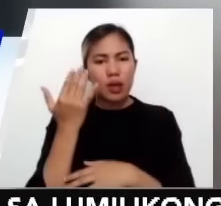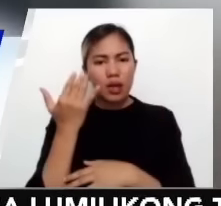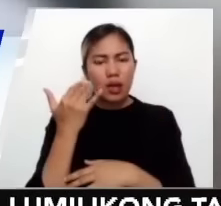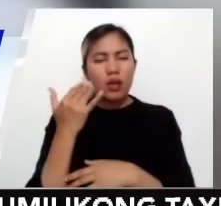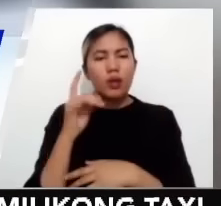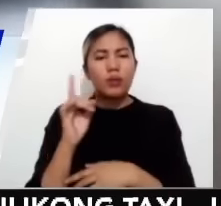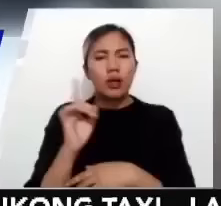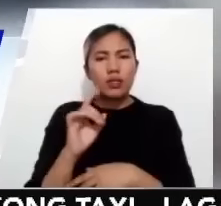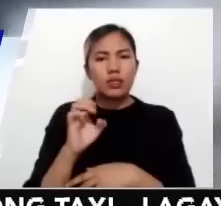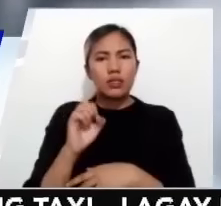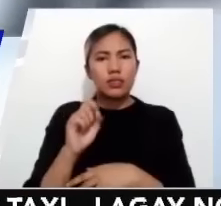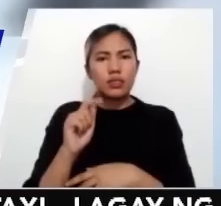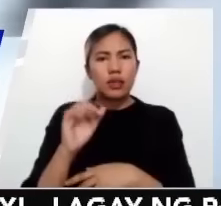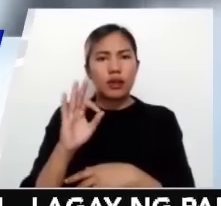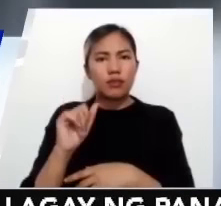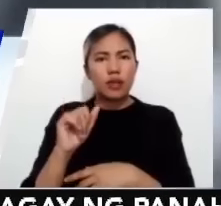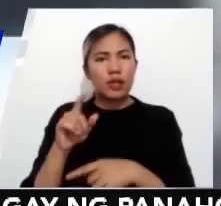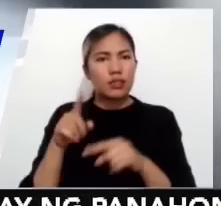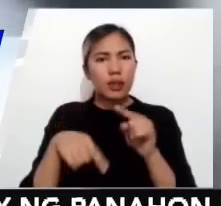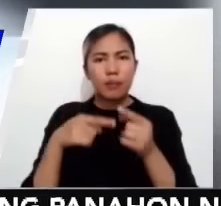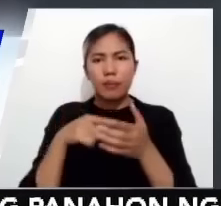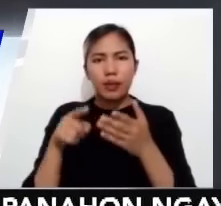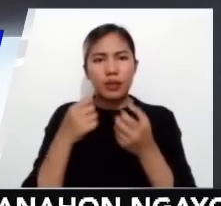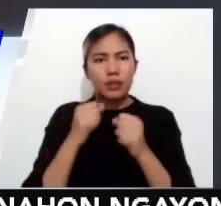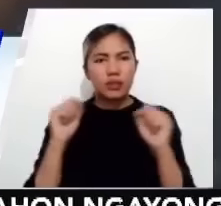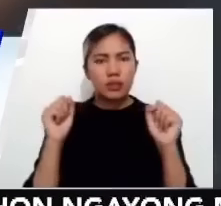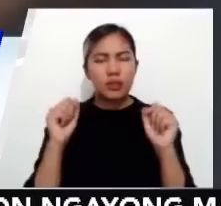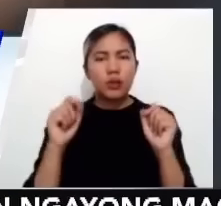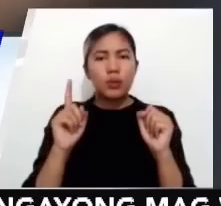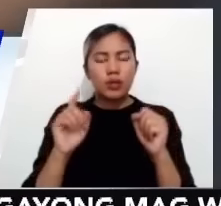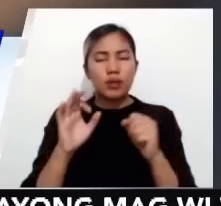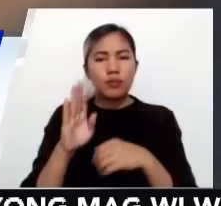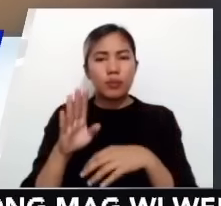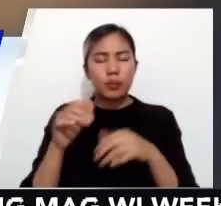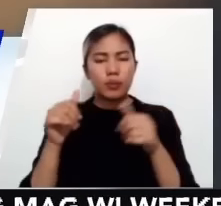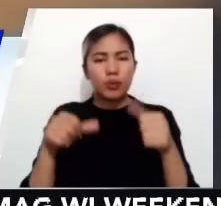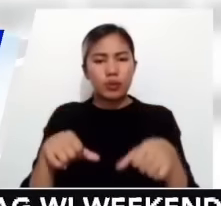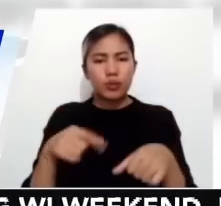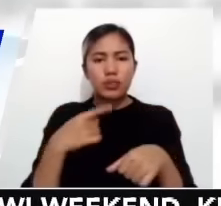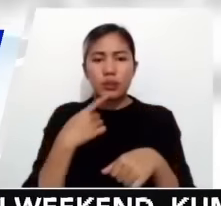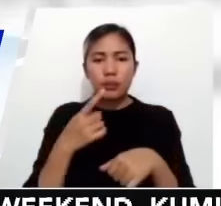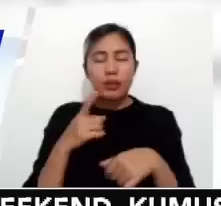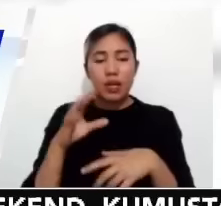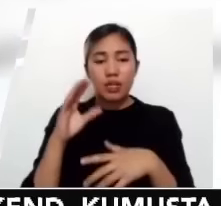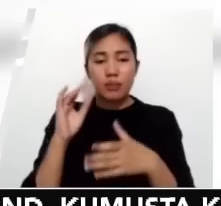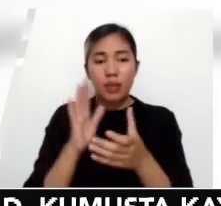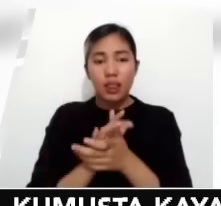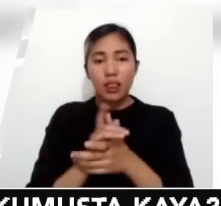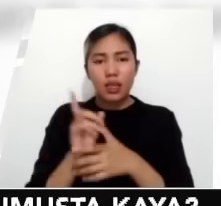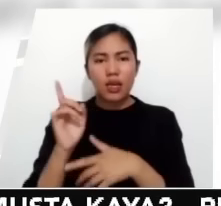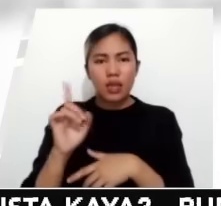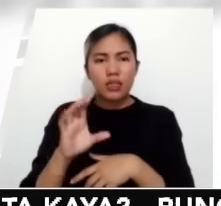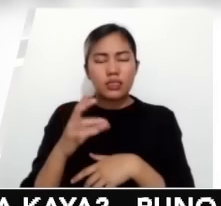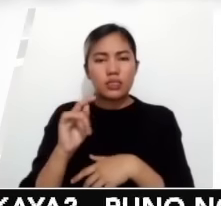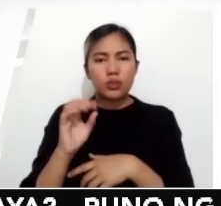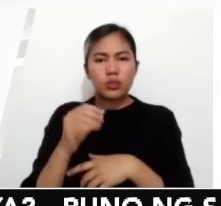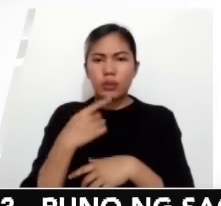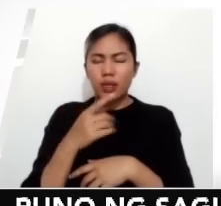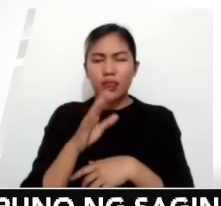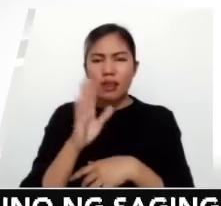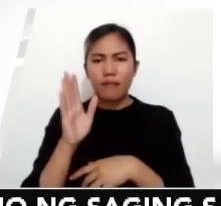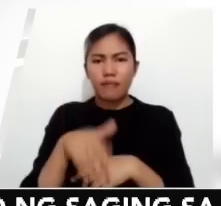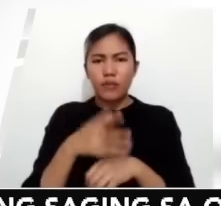na non-bailable. Sa isang Facebook post, sinabi naman ni parokya ni Edgar Frontman Chito Miranda na hindi nanloloko o nanlamang ng kapwa